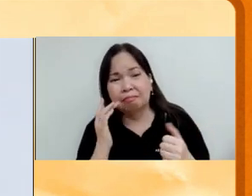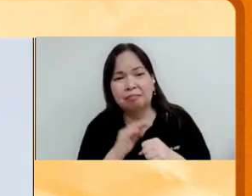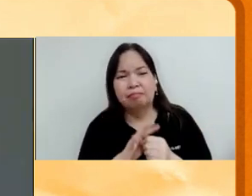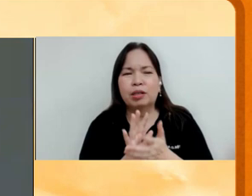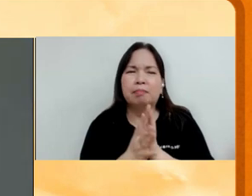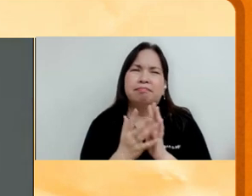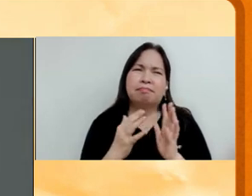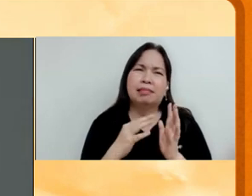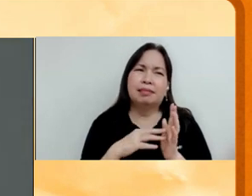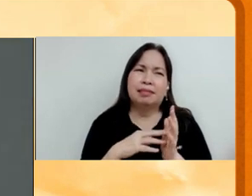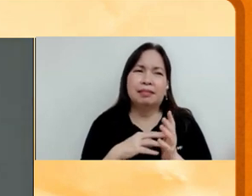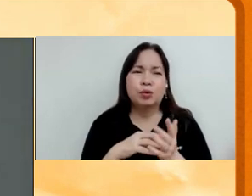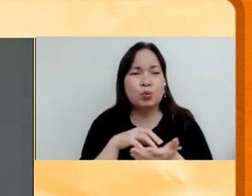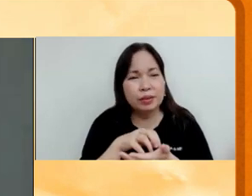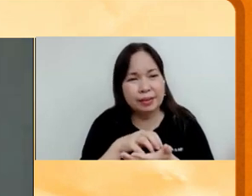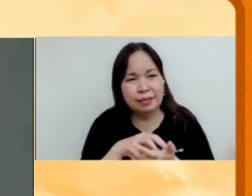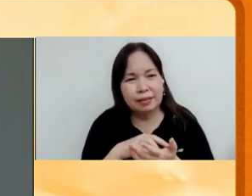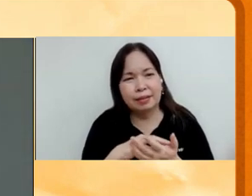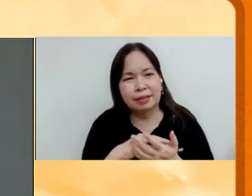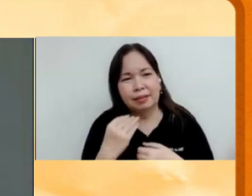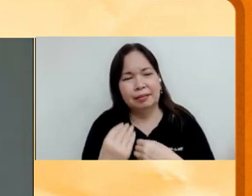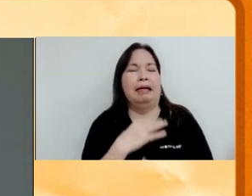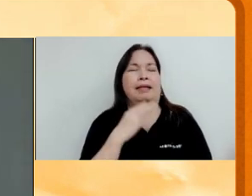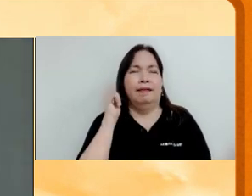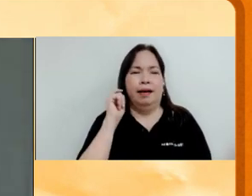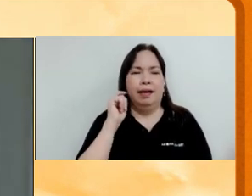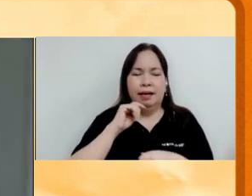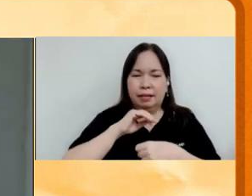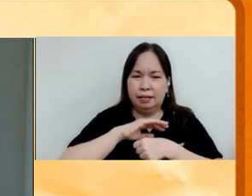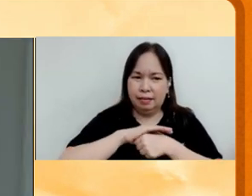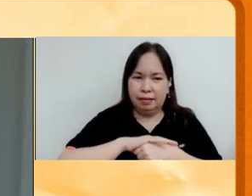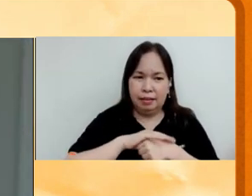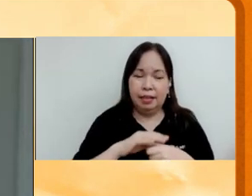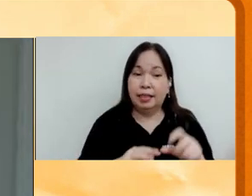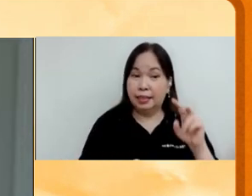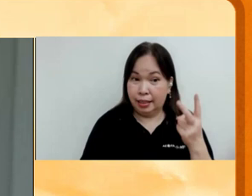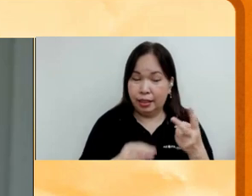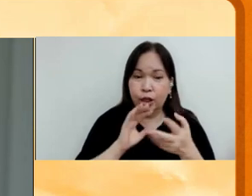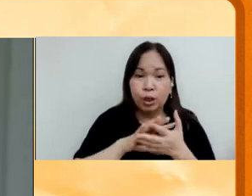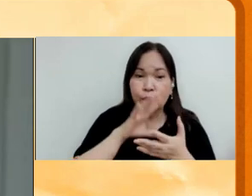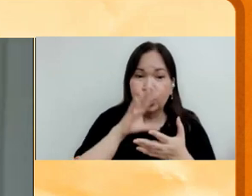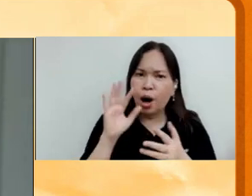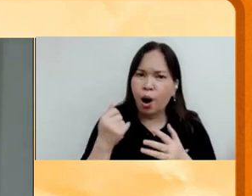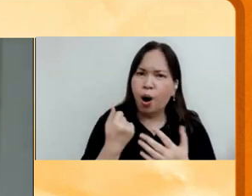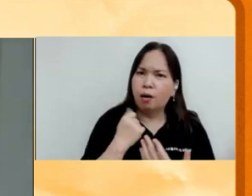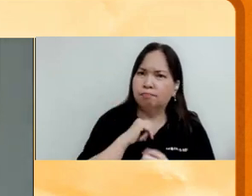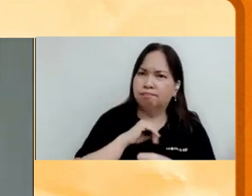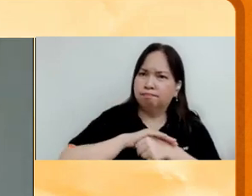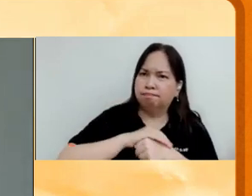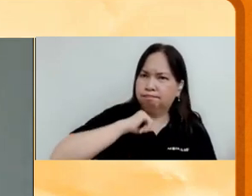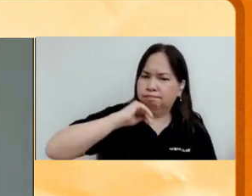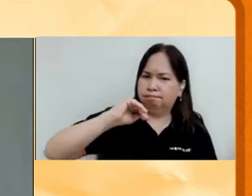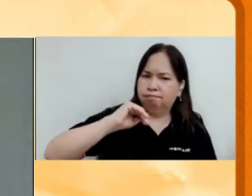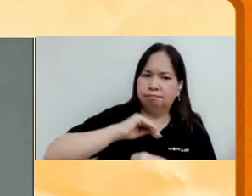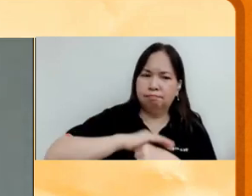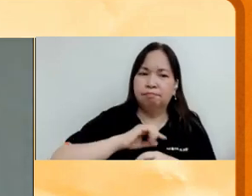vulnerability. Sunod, natutunan natin ang stress resilience at ang mga paraan kung papaano patatagin ang ating sarili upang